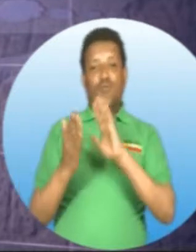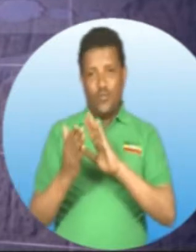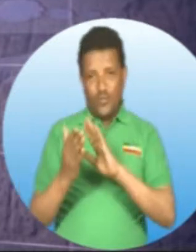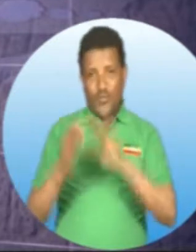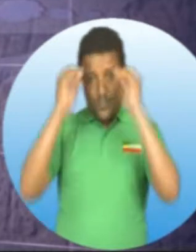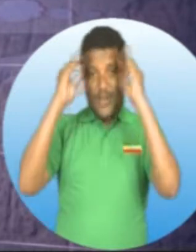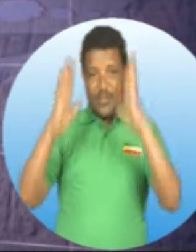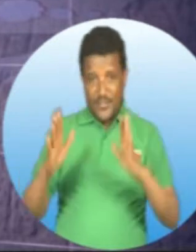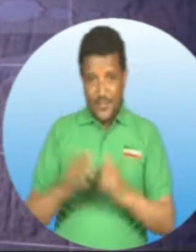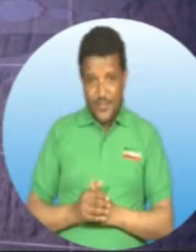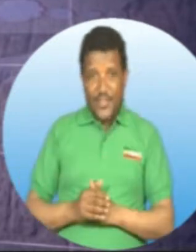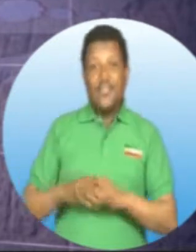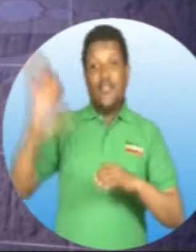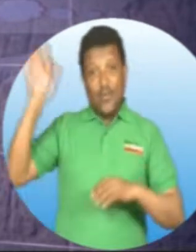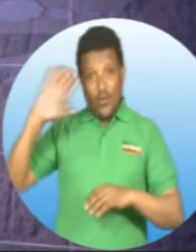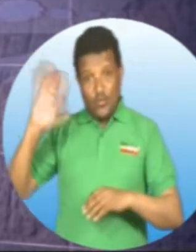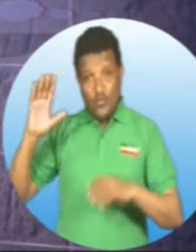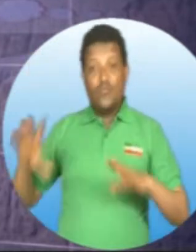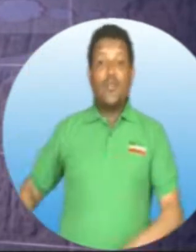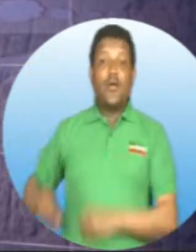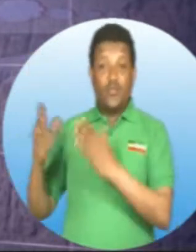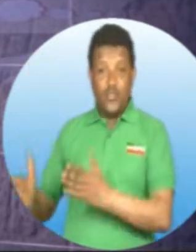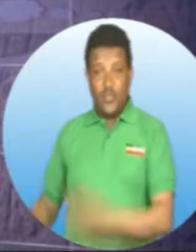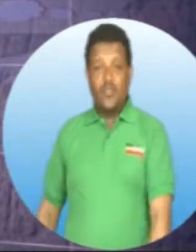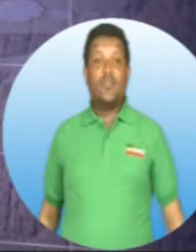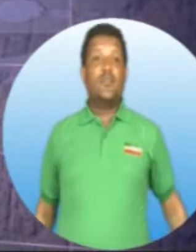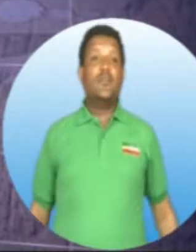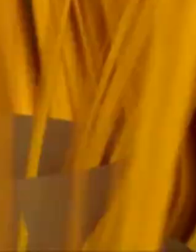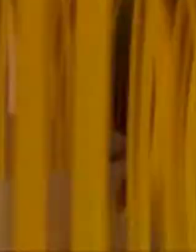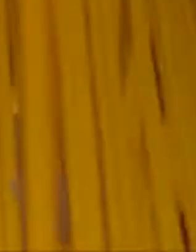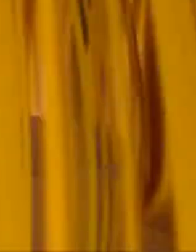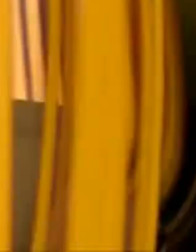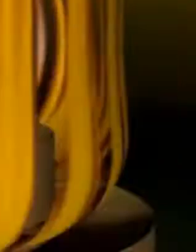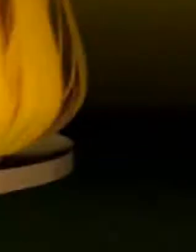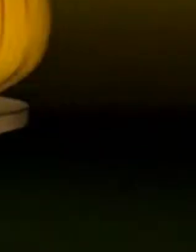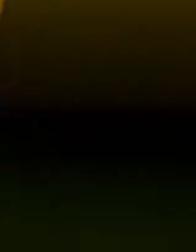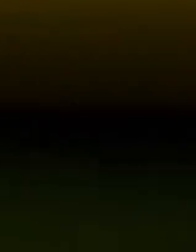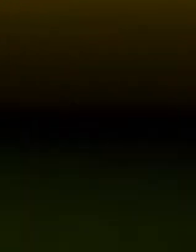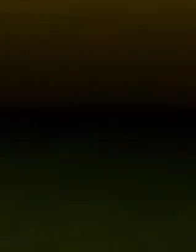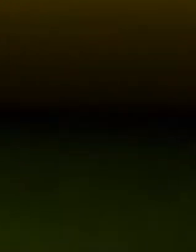እስከምንገናኝ ደና ይሁኑ መምህር፣ ደና ይሁኑ ተማሪዎች። Thank you.